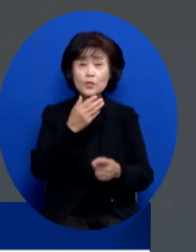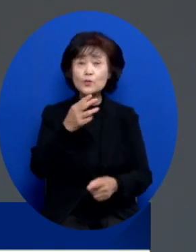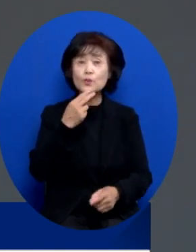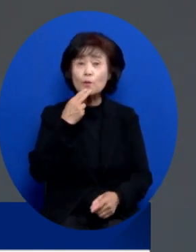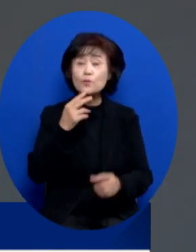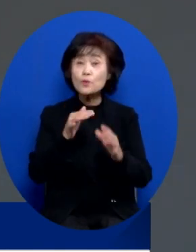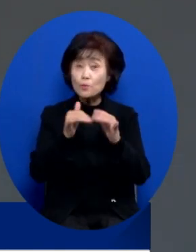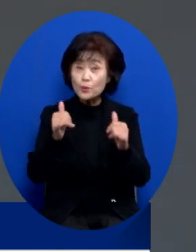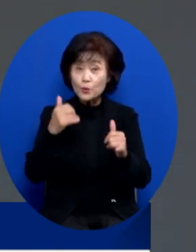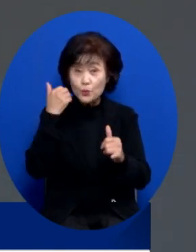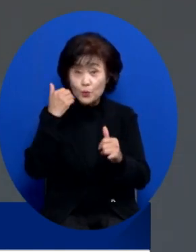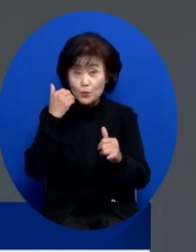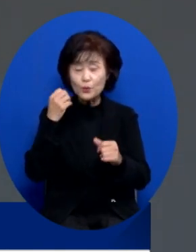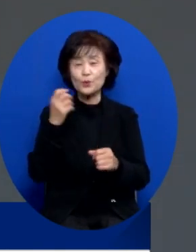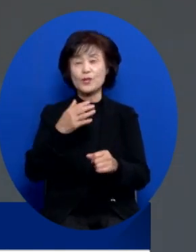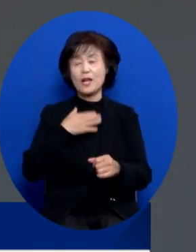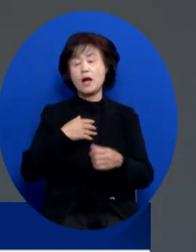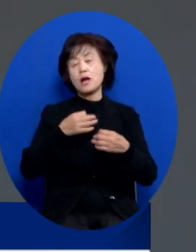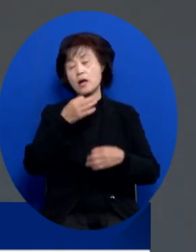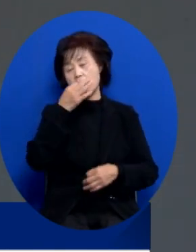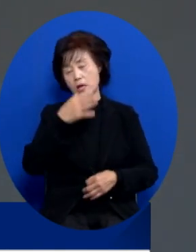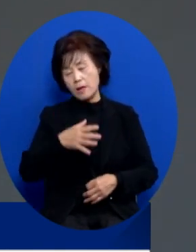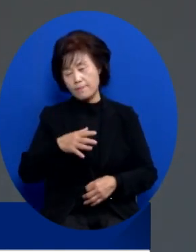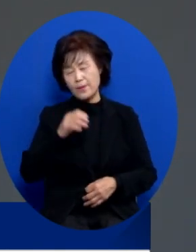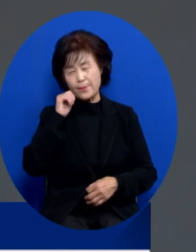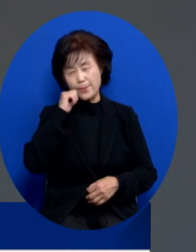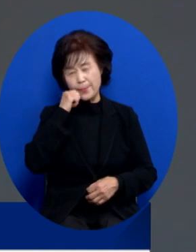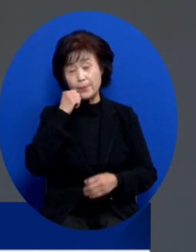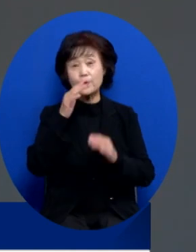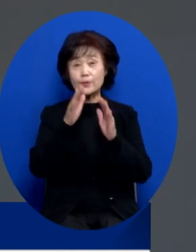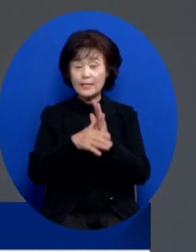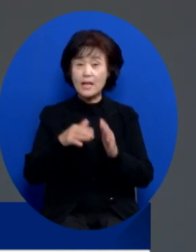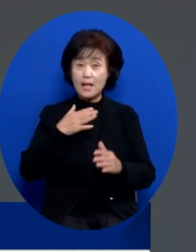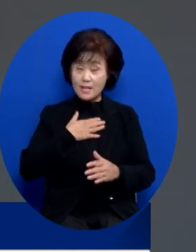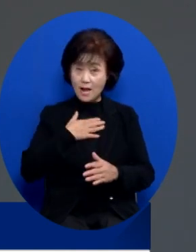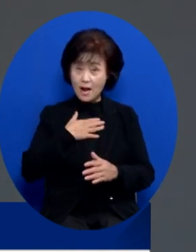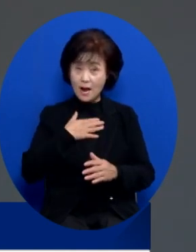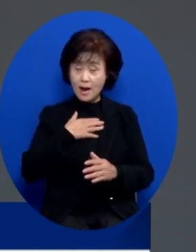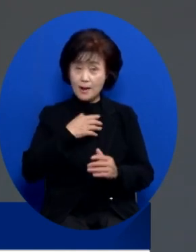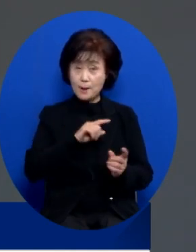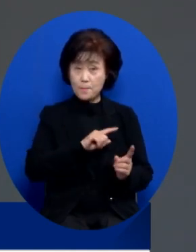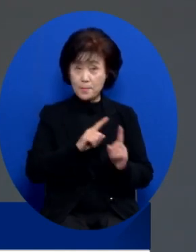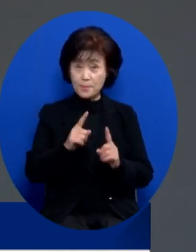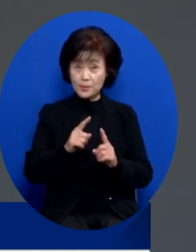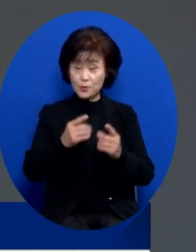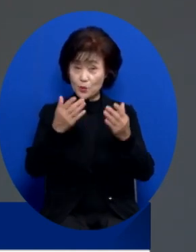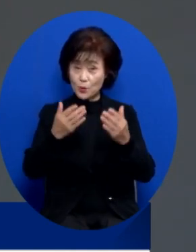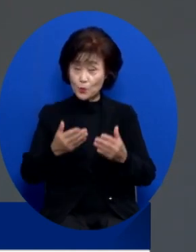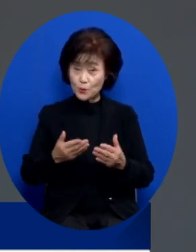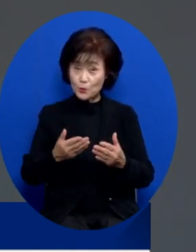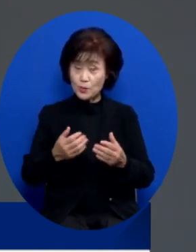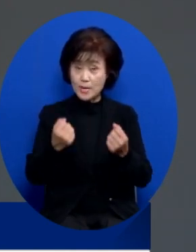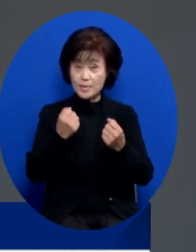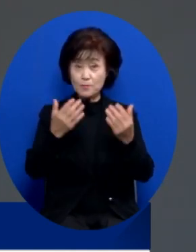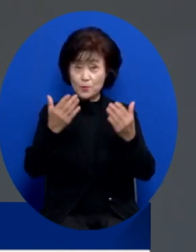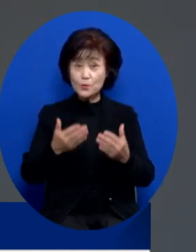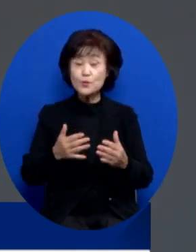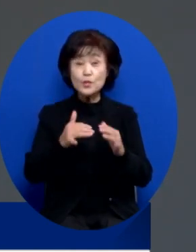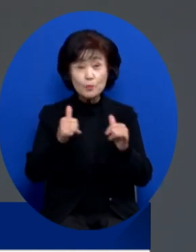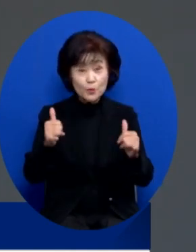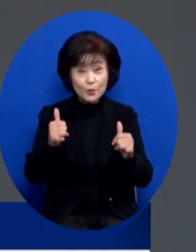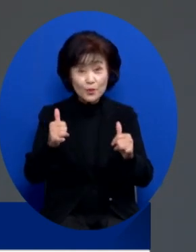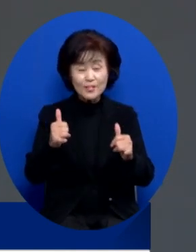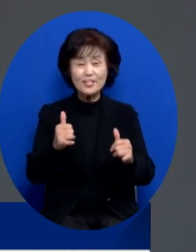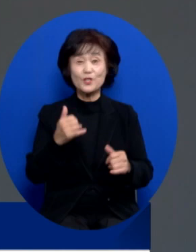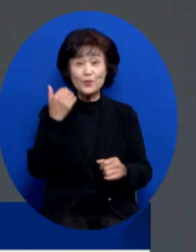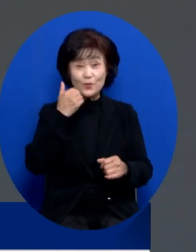내가 힘들고 어려울 때 나를 일으켜 세워주시고 힘주시는 분, 그럼